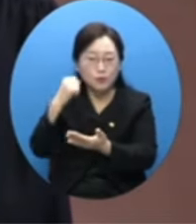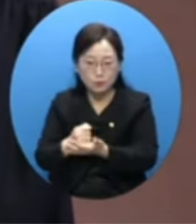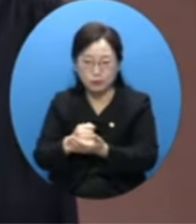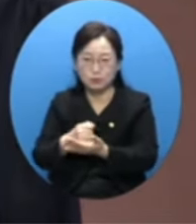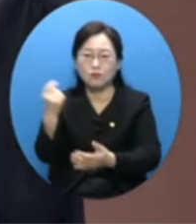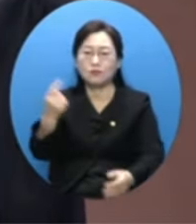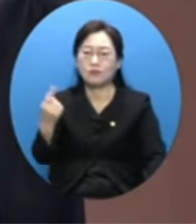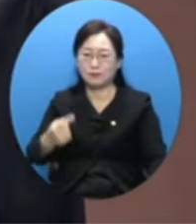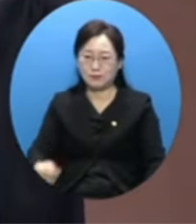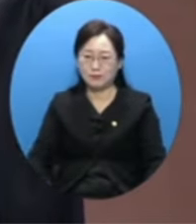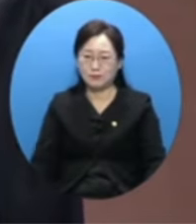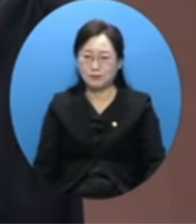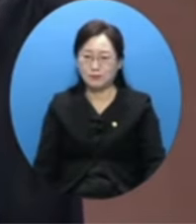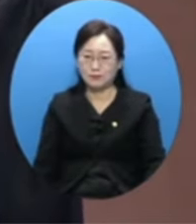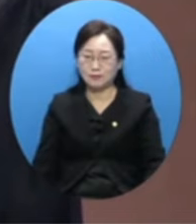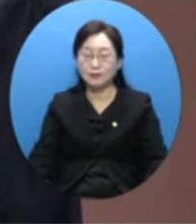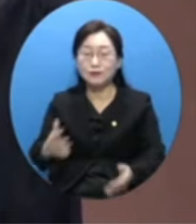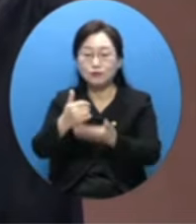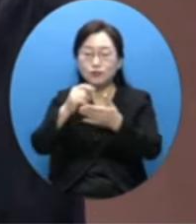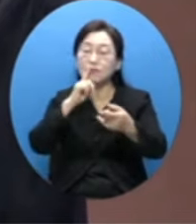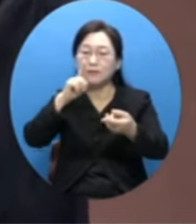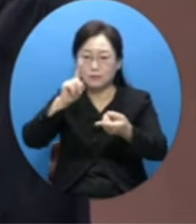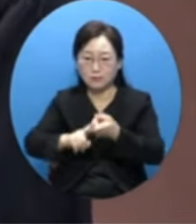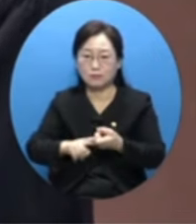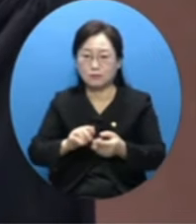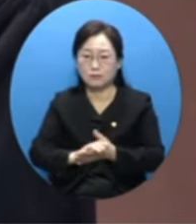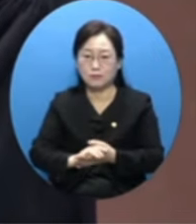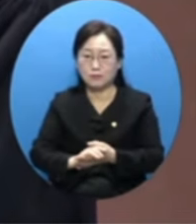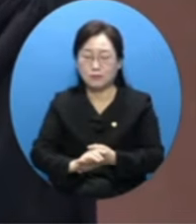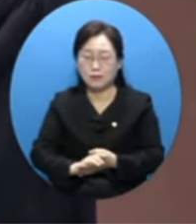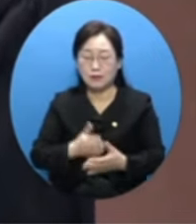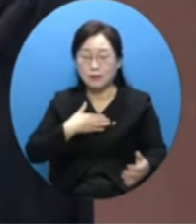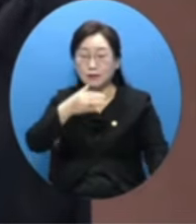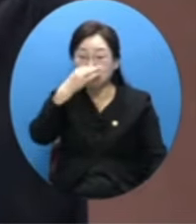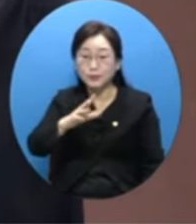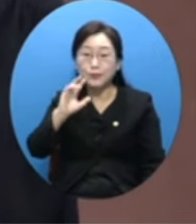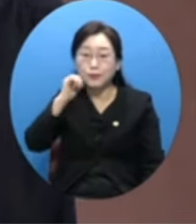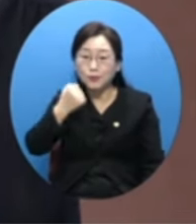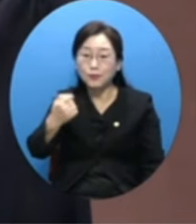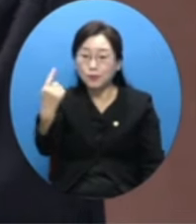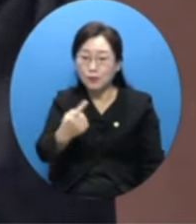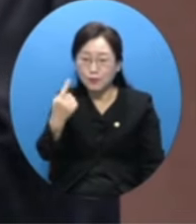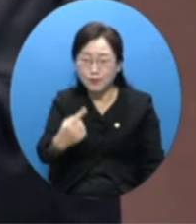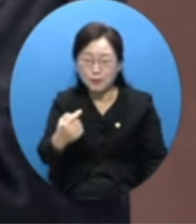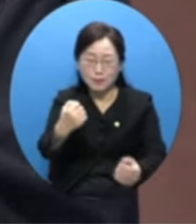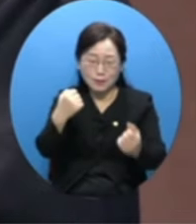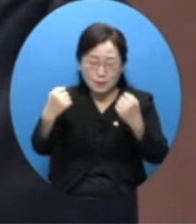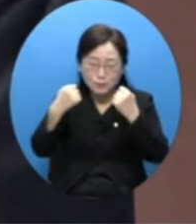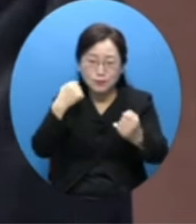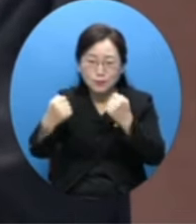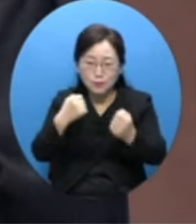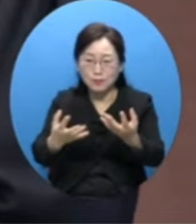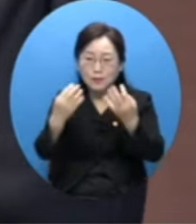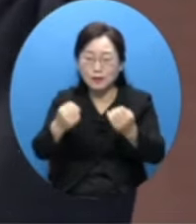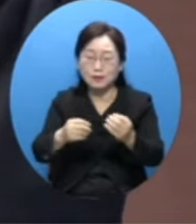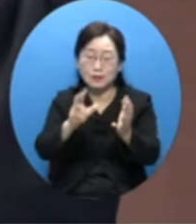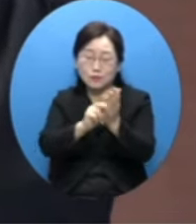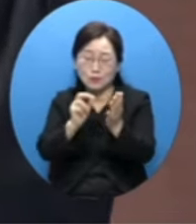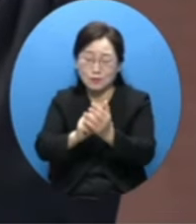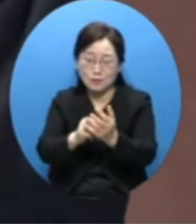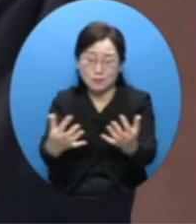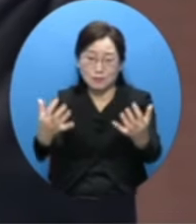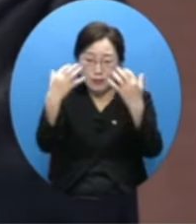형통하리라. 주님이 약속하셨습니다. 아무리 내게 힘들고 어려운 일이 다가온다고 할지라도, 수많은 문제가 나를 둘러싸고 있다고